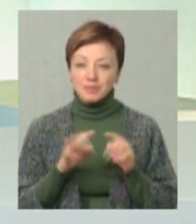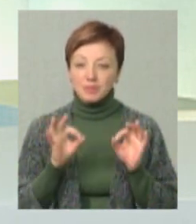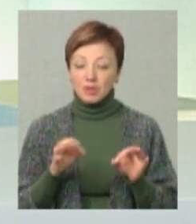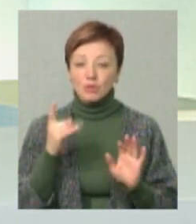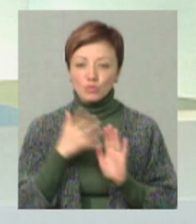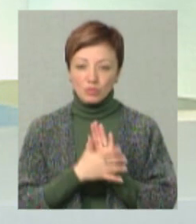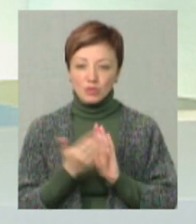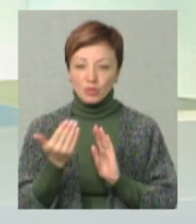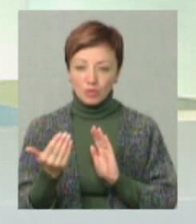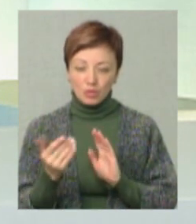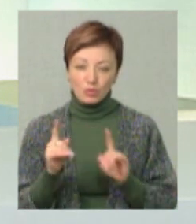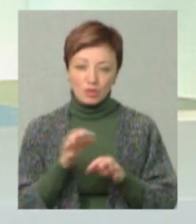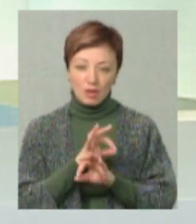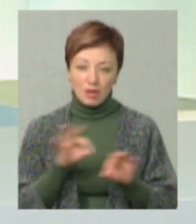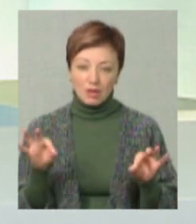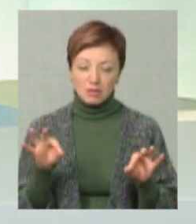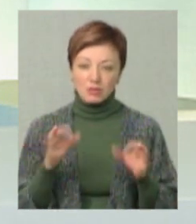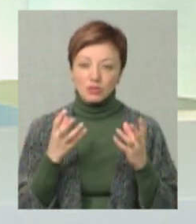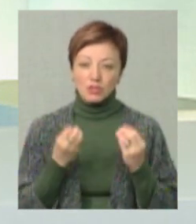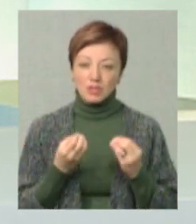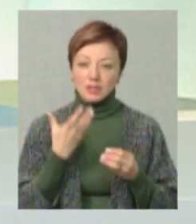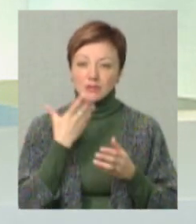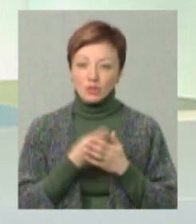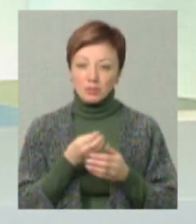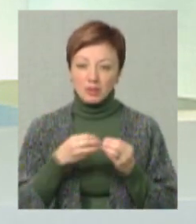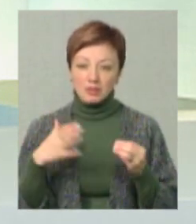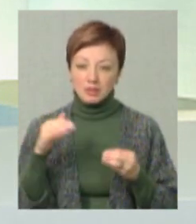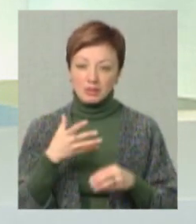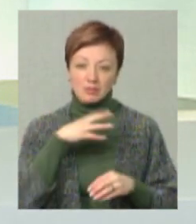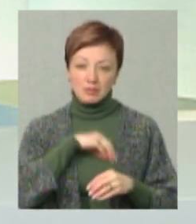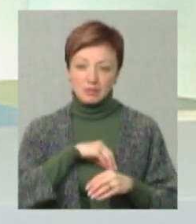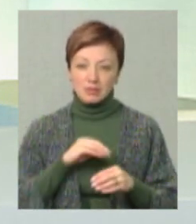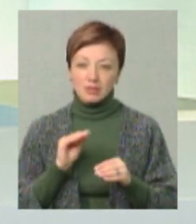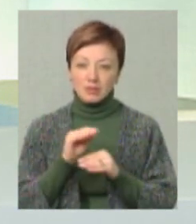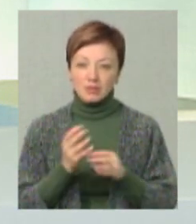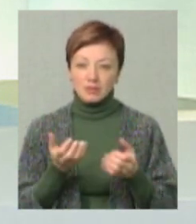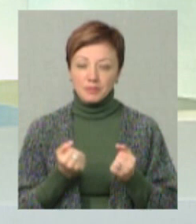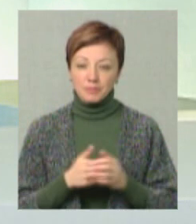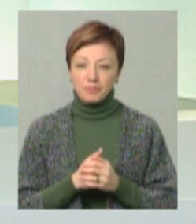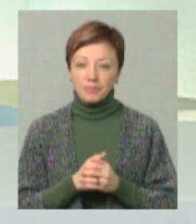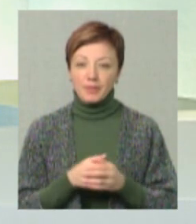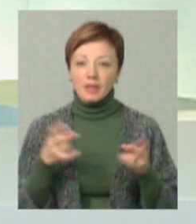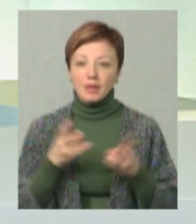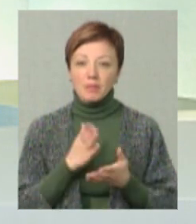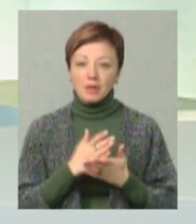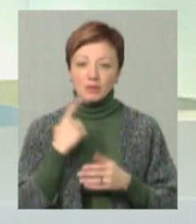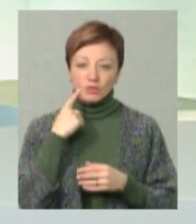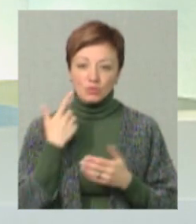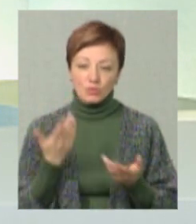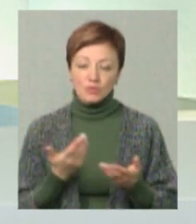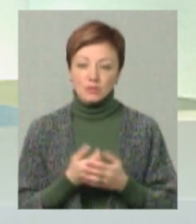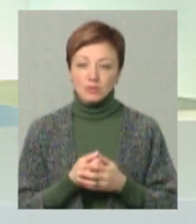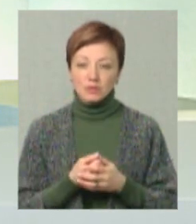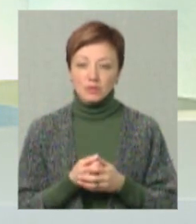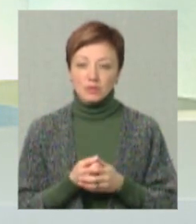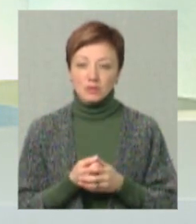це правильно. Я розумію, що з його сторони дуже класно, да? Він ще й своїх 15 тисяч візьме, прикладе, щоб їх взяти. Ну, але треба мати совість.